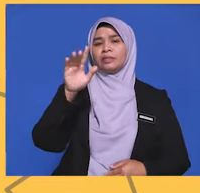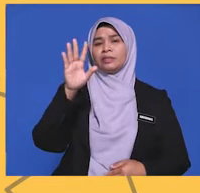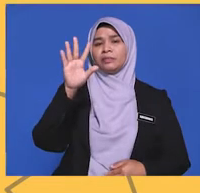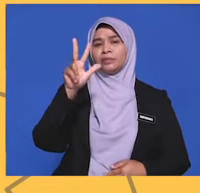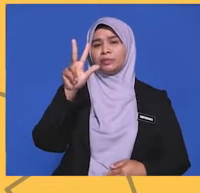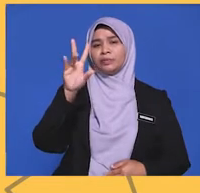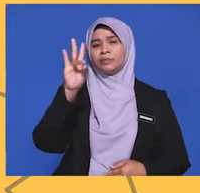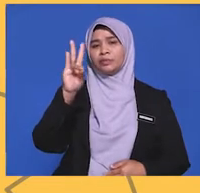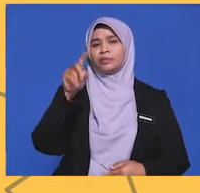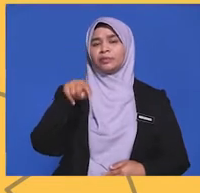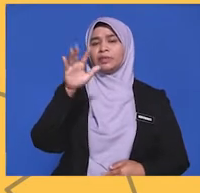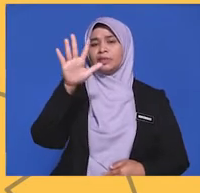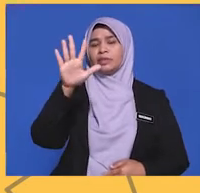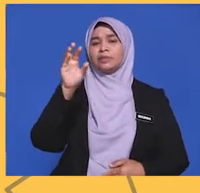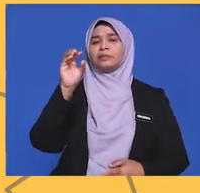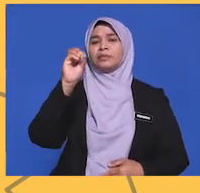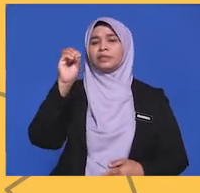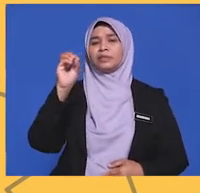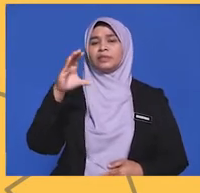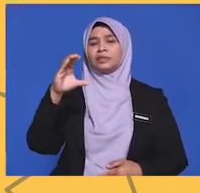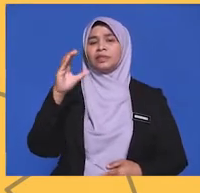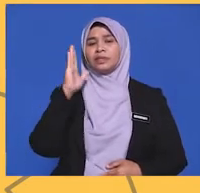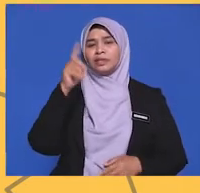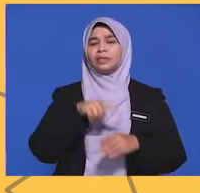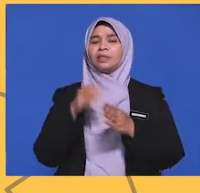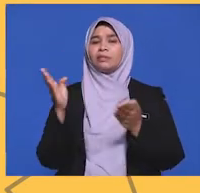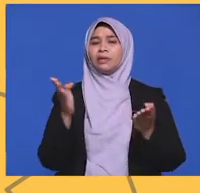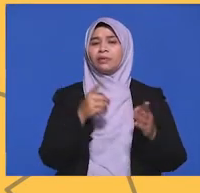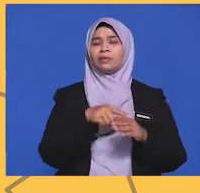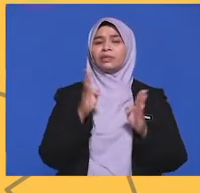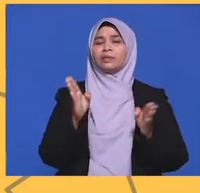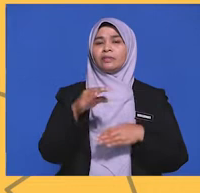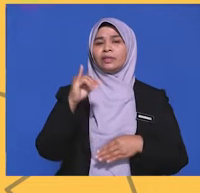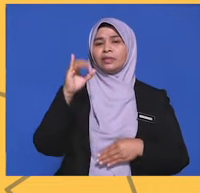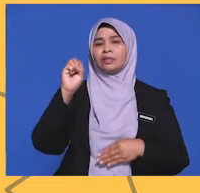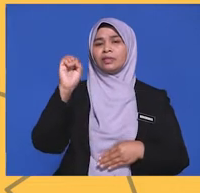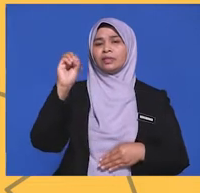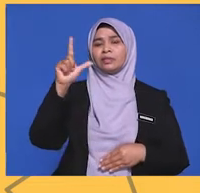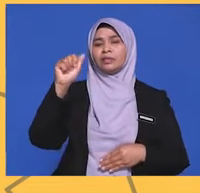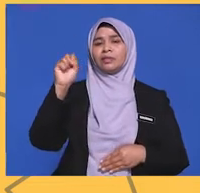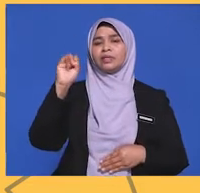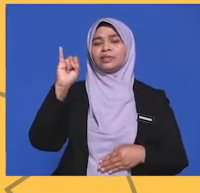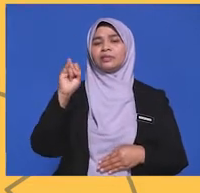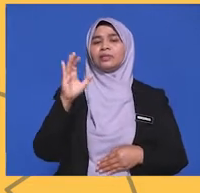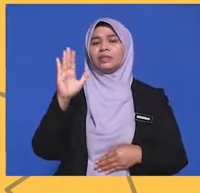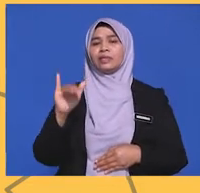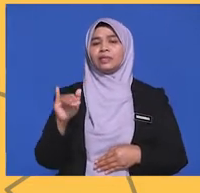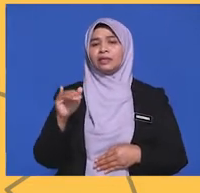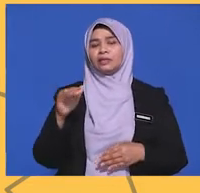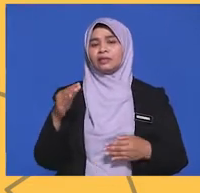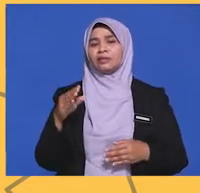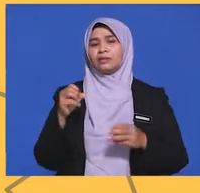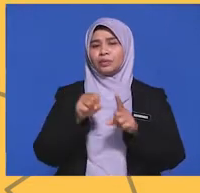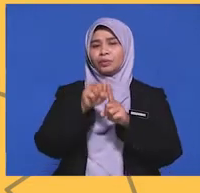37.5 darjah Celsius akan dibawa ke bilik isolasi. Murid yang mempunyai suhu badan